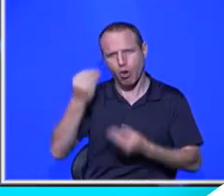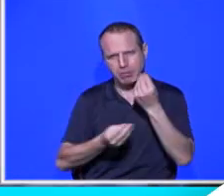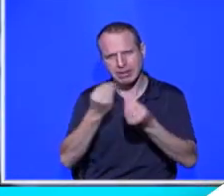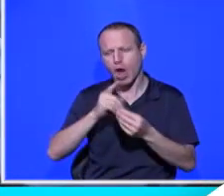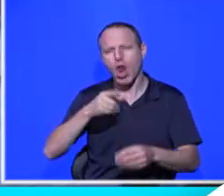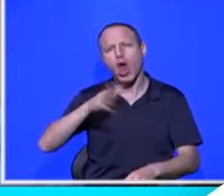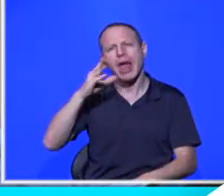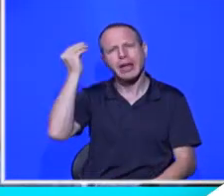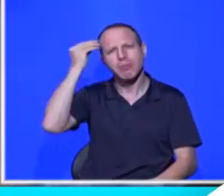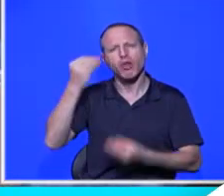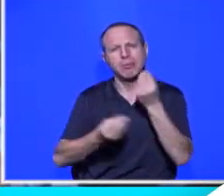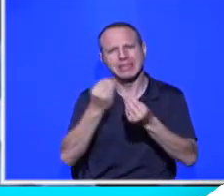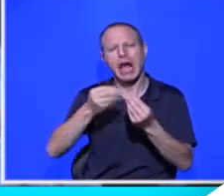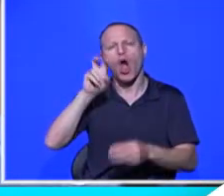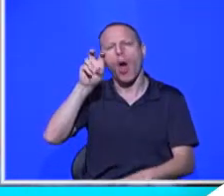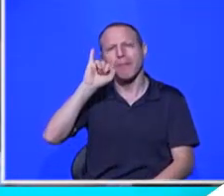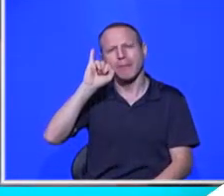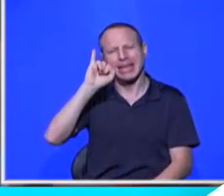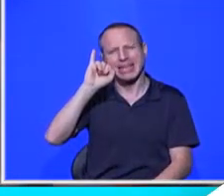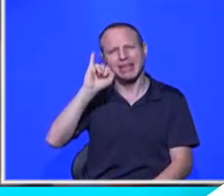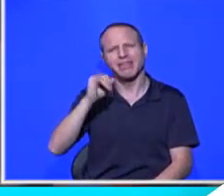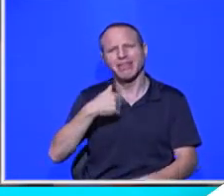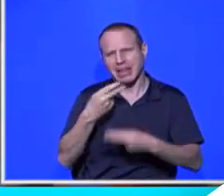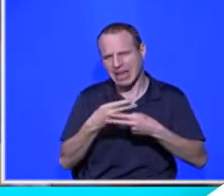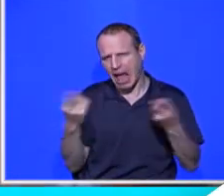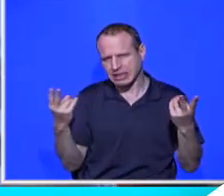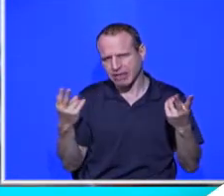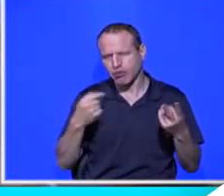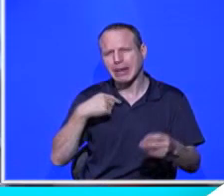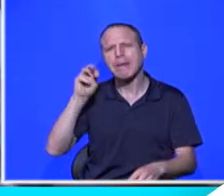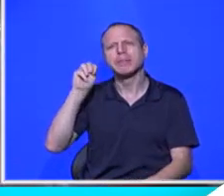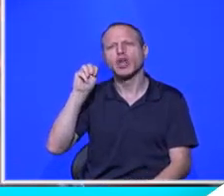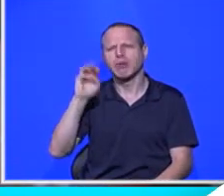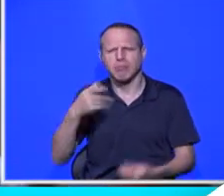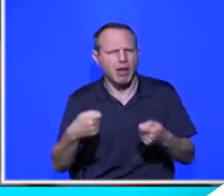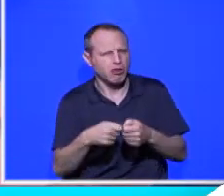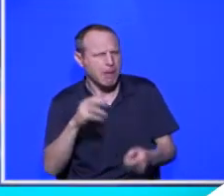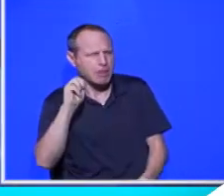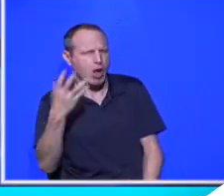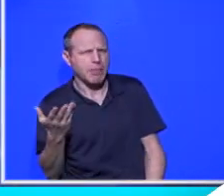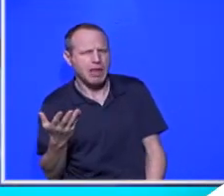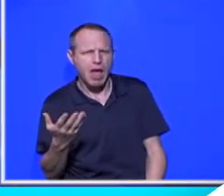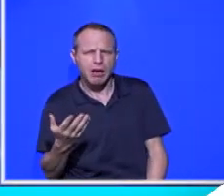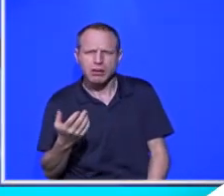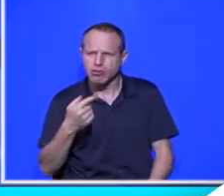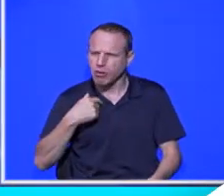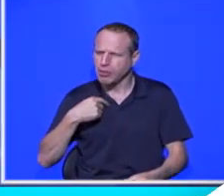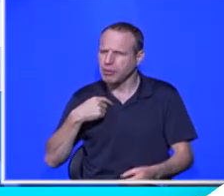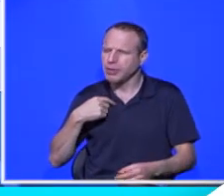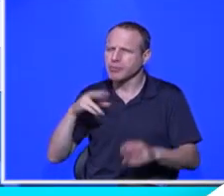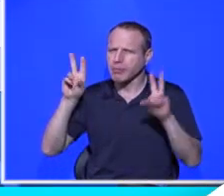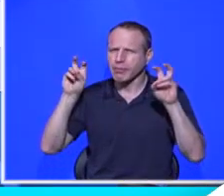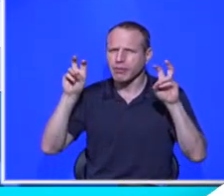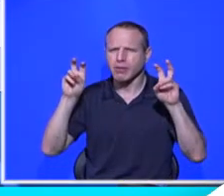עומר ינקלביץ', וחטפתי על כך שאני מיזוגנית ולא יודעת להחמיא, בכלל שלא התכוונתי... מה הקשר למיזוגניה? מה הקשר למיזוגניה? ושאני שוביניסטית ואני לא, ואני